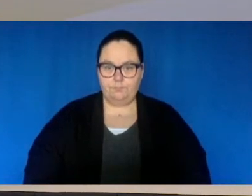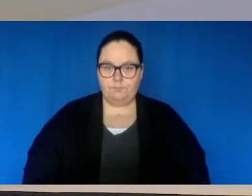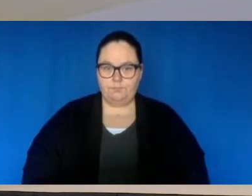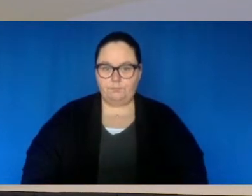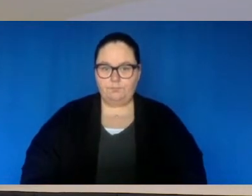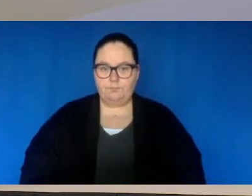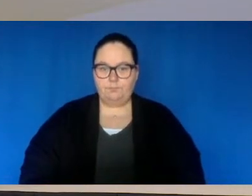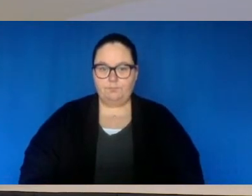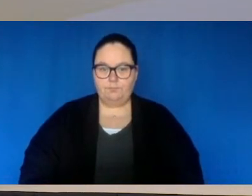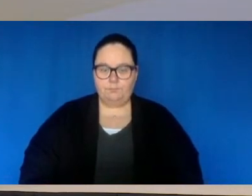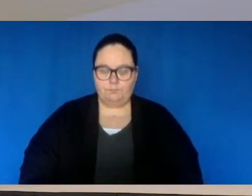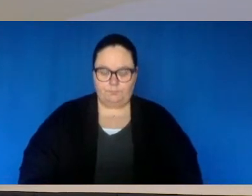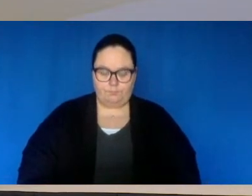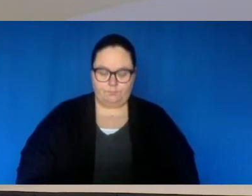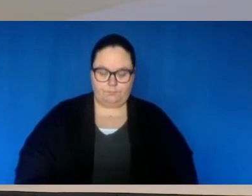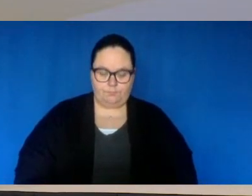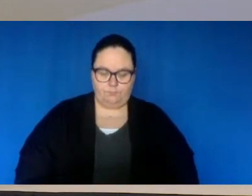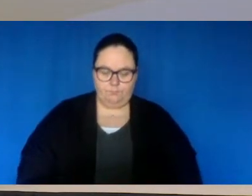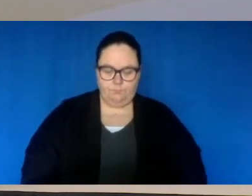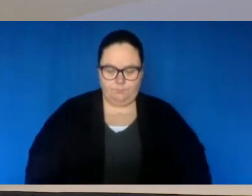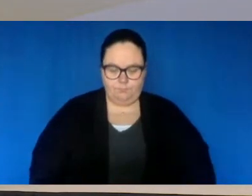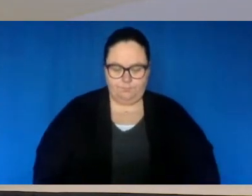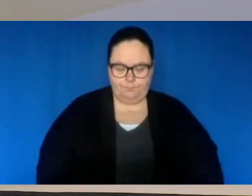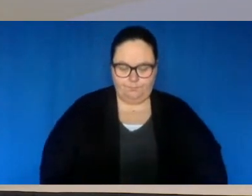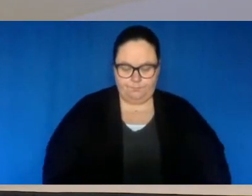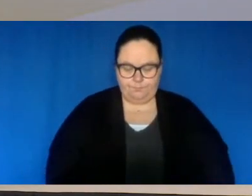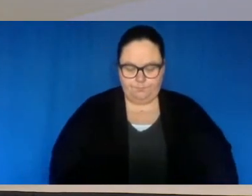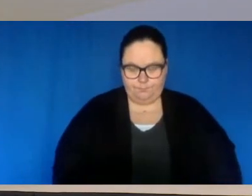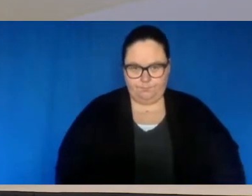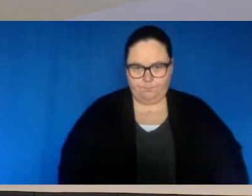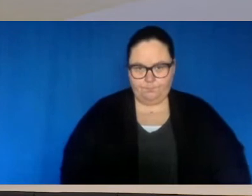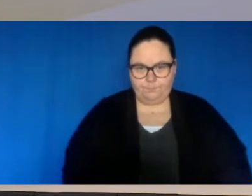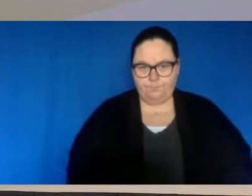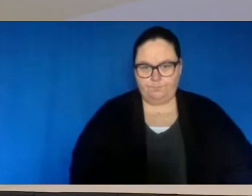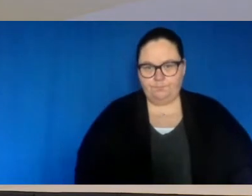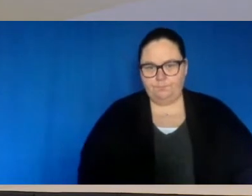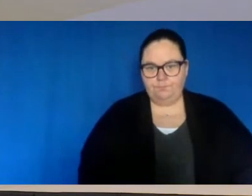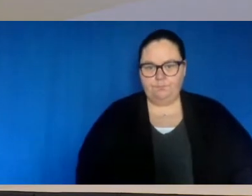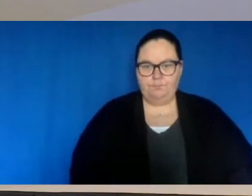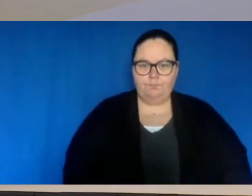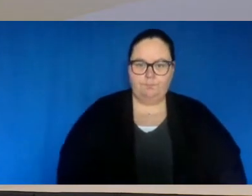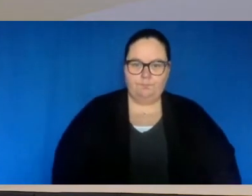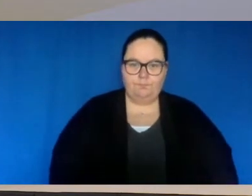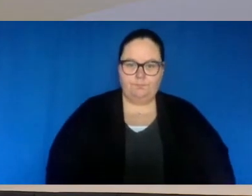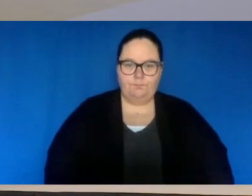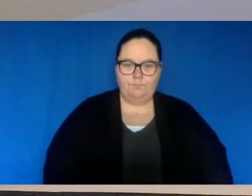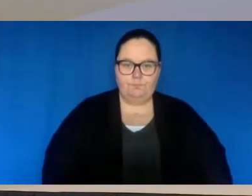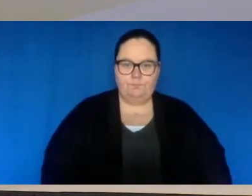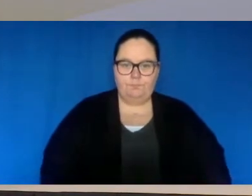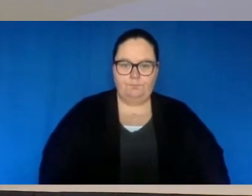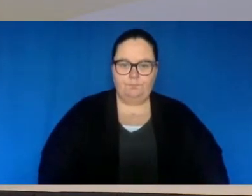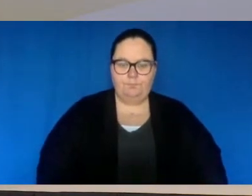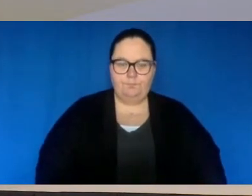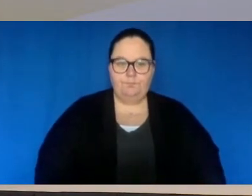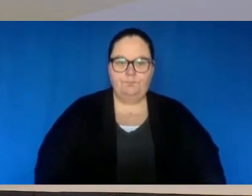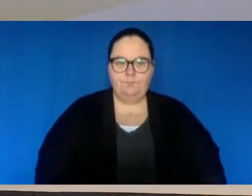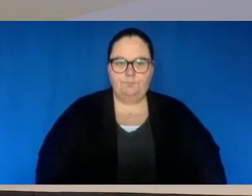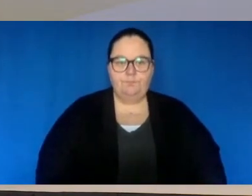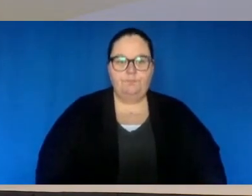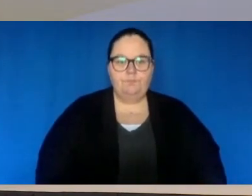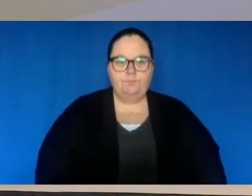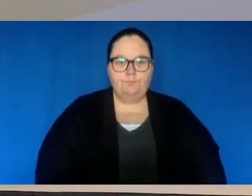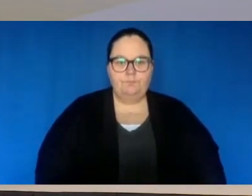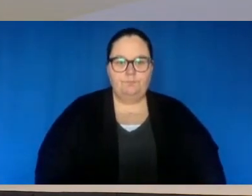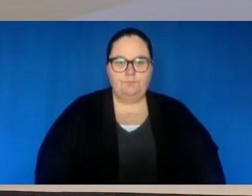obtenir un rendez-vous. Il n'y a quasiment plus rien au mois de mai. Parlez-nous de ces délais et pensez-vous que ces délais vont